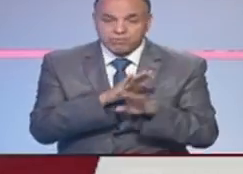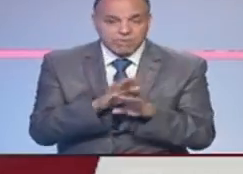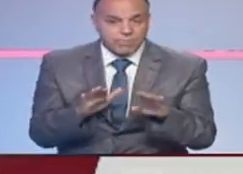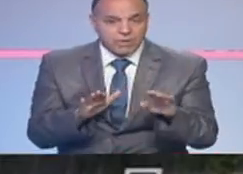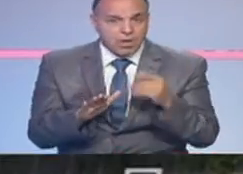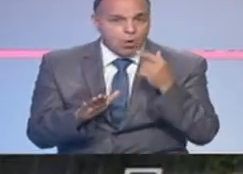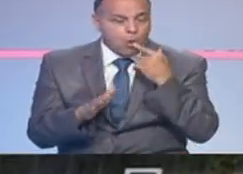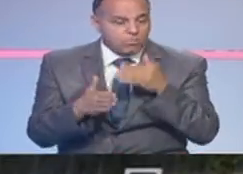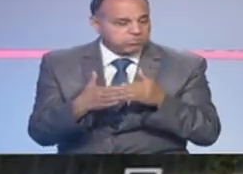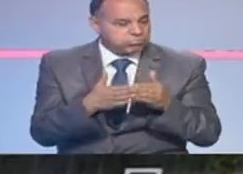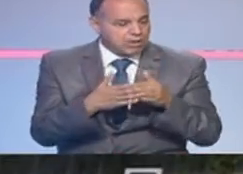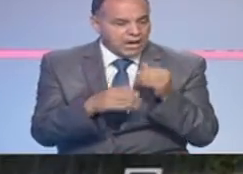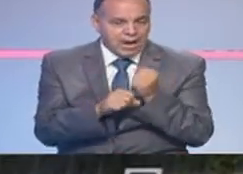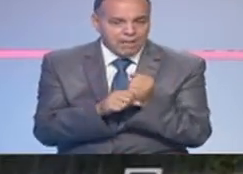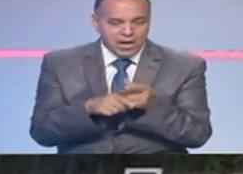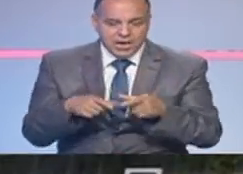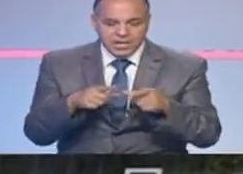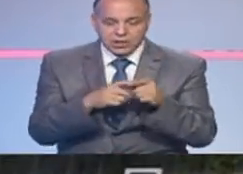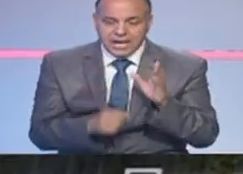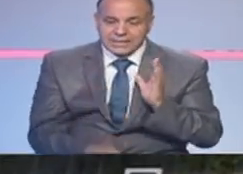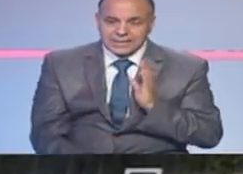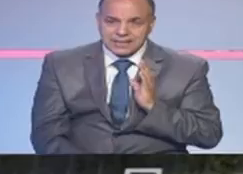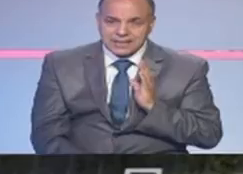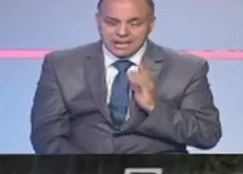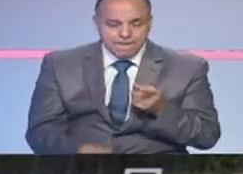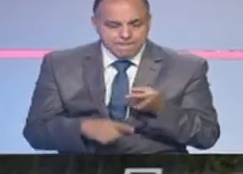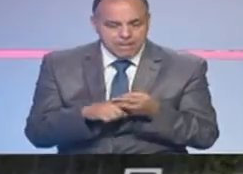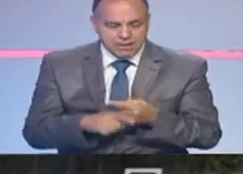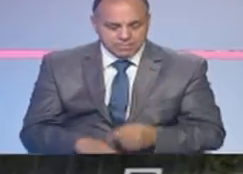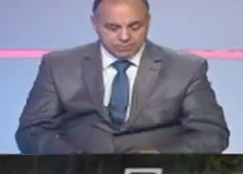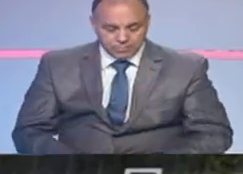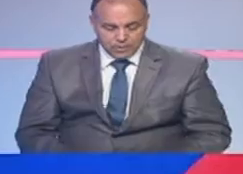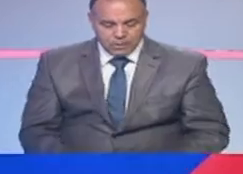وعرقله عمل اللجنه العسكريه المشتركه